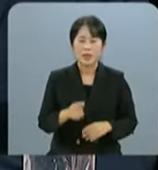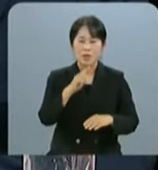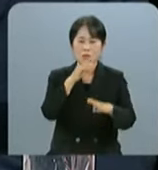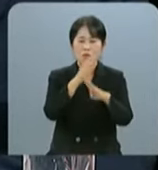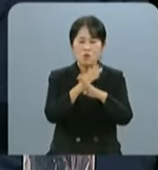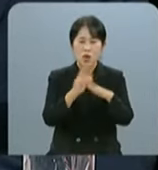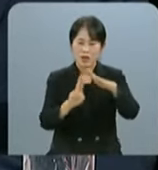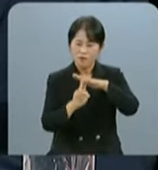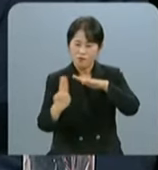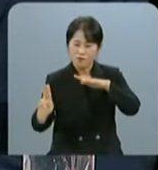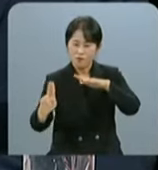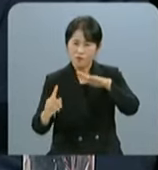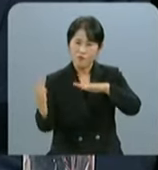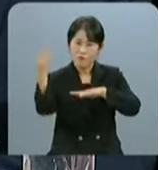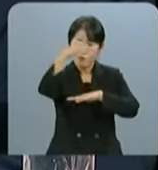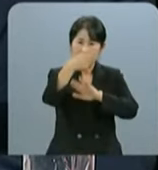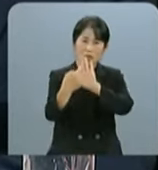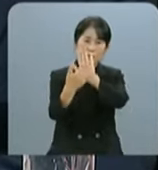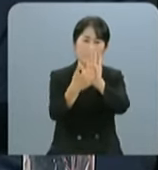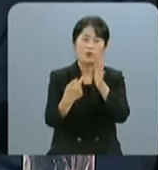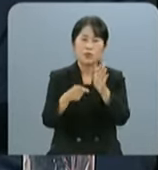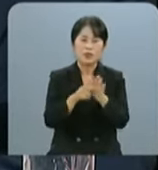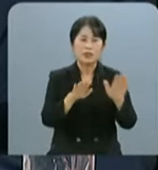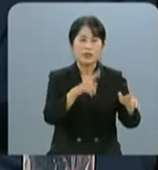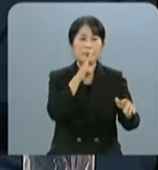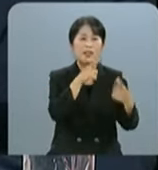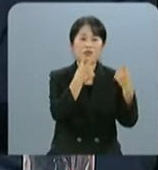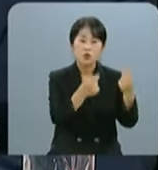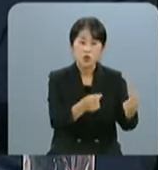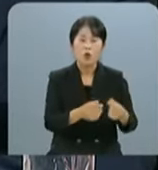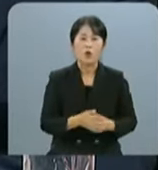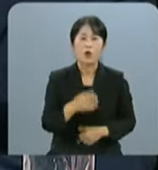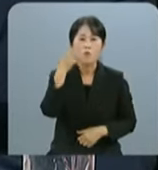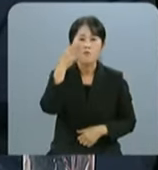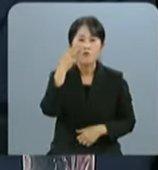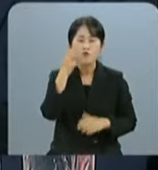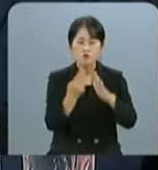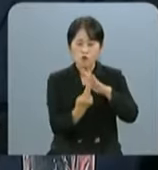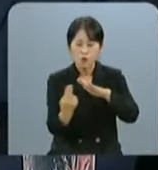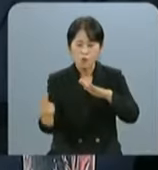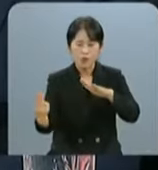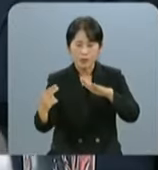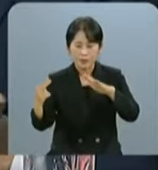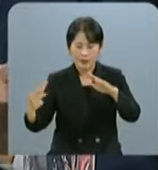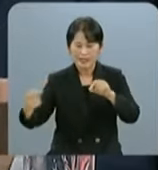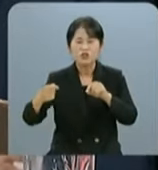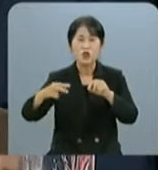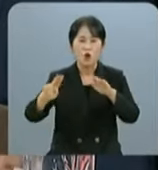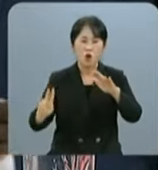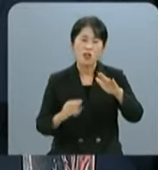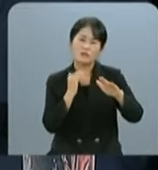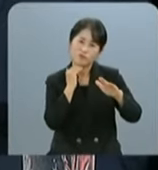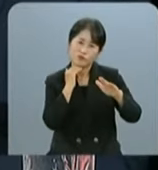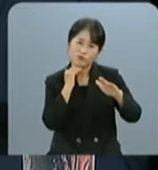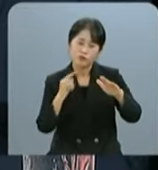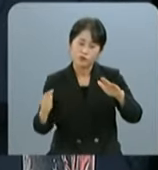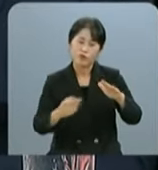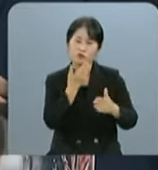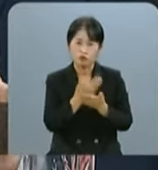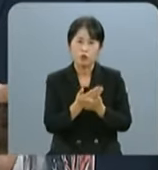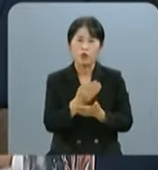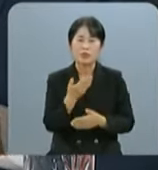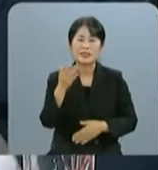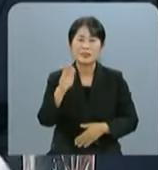발사 미사일에 대한 억제력을 갖추기 위해서는 지금처럼 말씀하시는 것처럼 미국 핵 잠수함들이 근처에 와 있다든지 뭐 이런 것들도